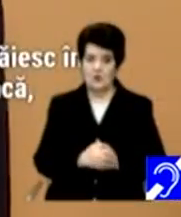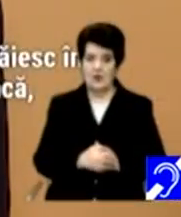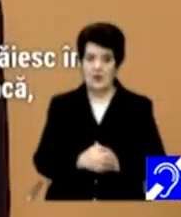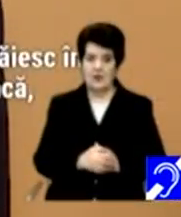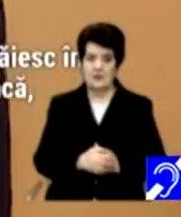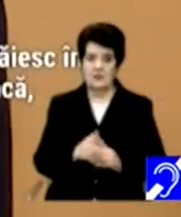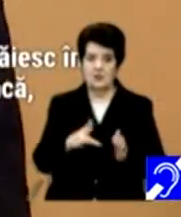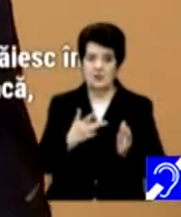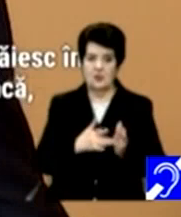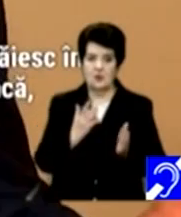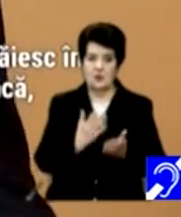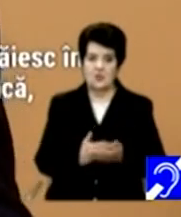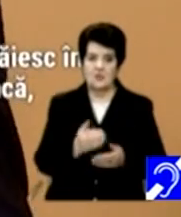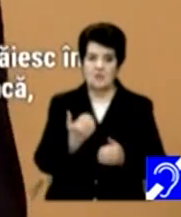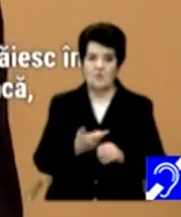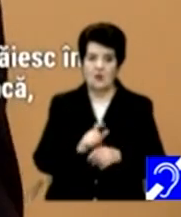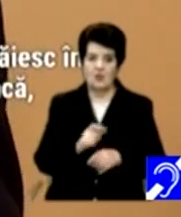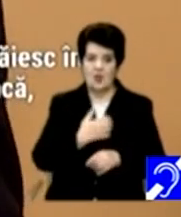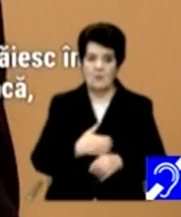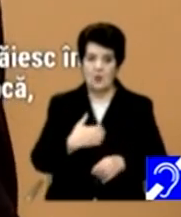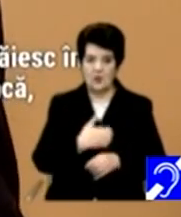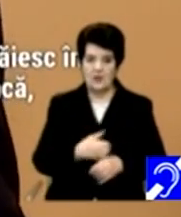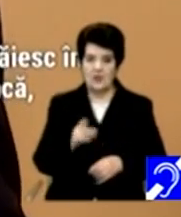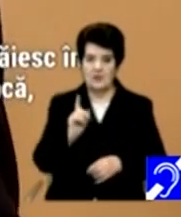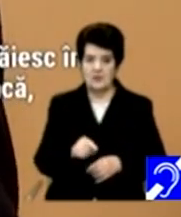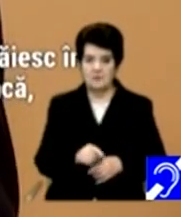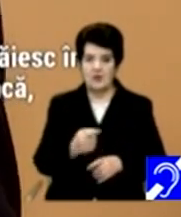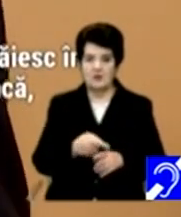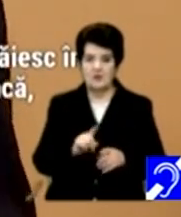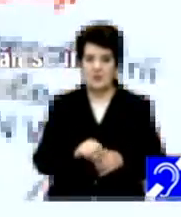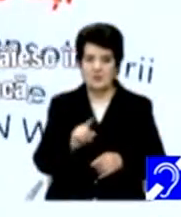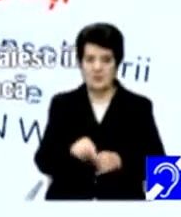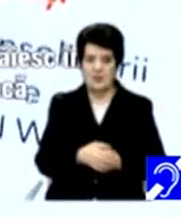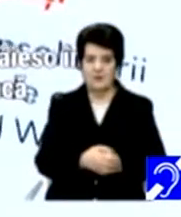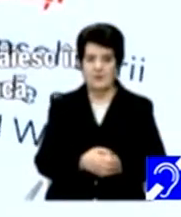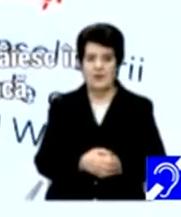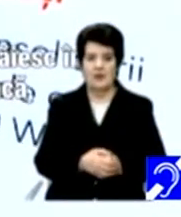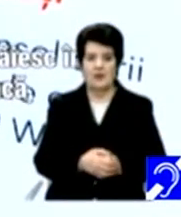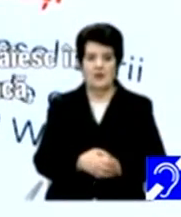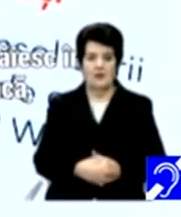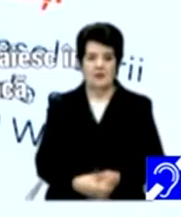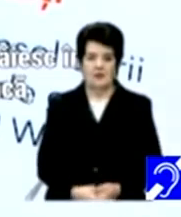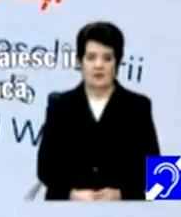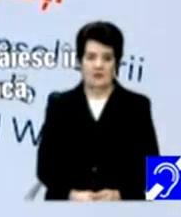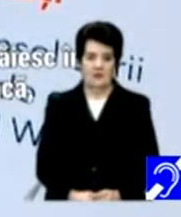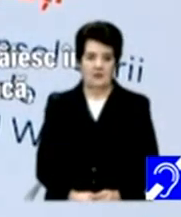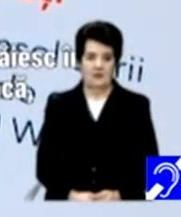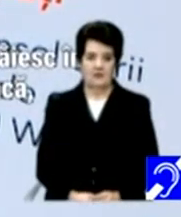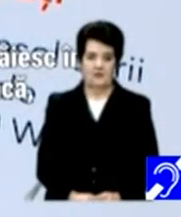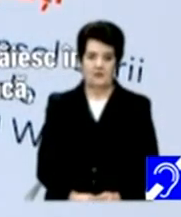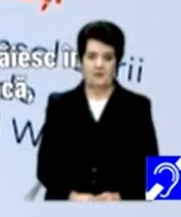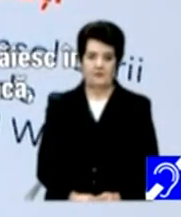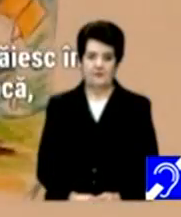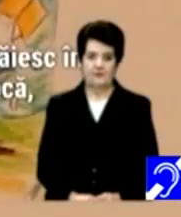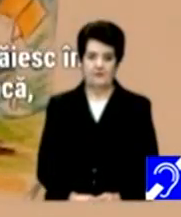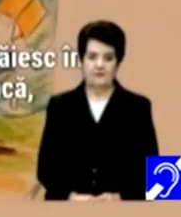very important because you see this is a place where refugees who live in Moldova are supported. They're supported in their way to